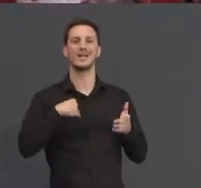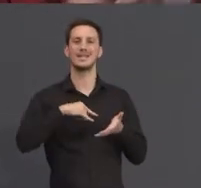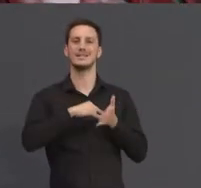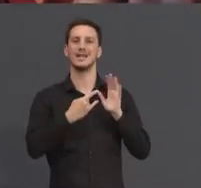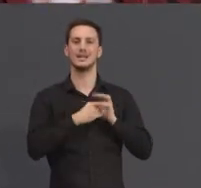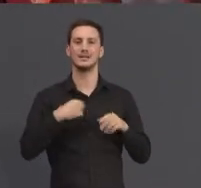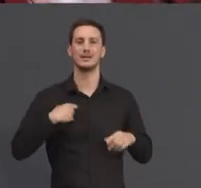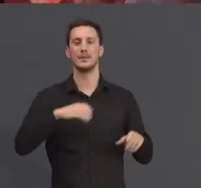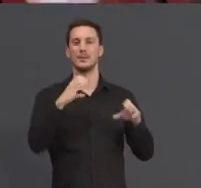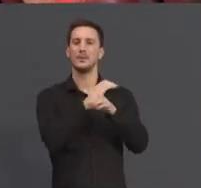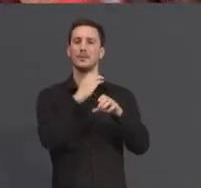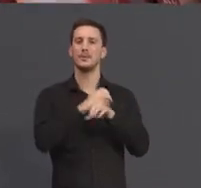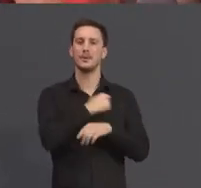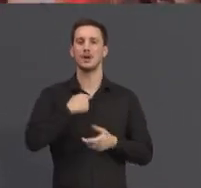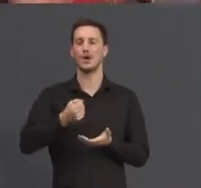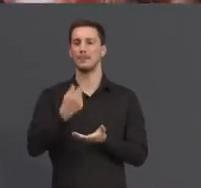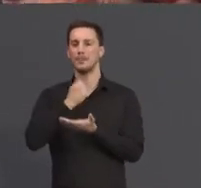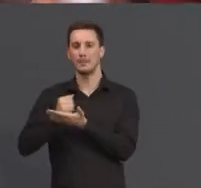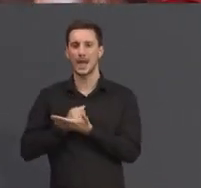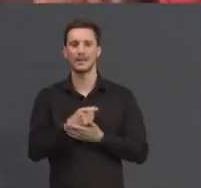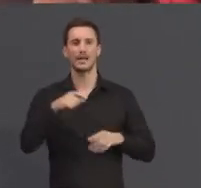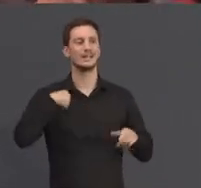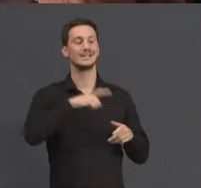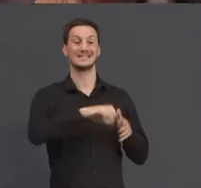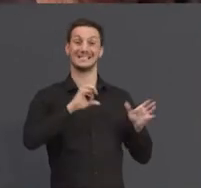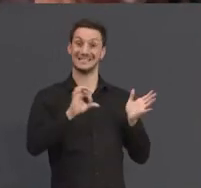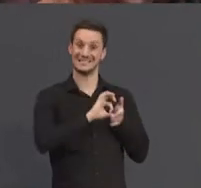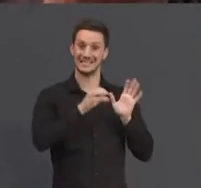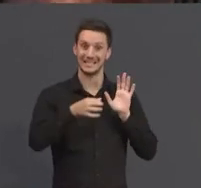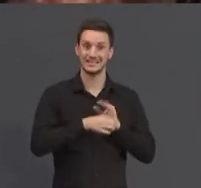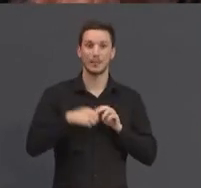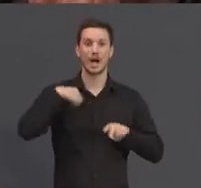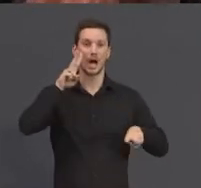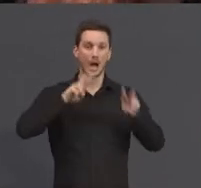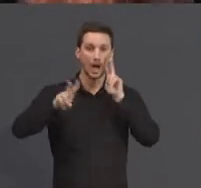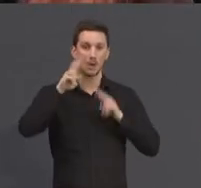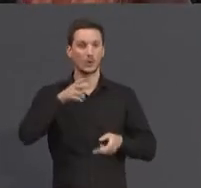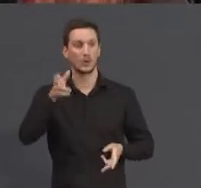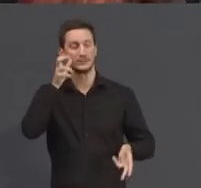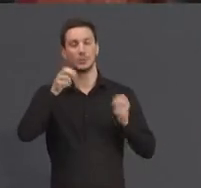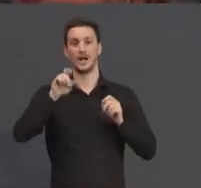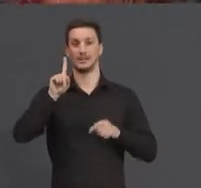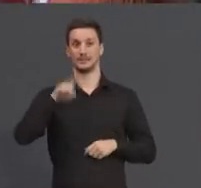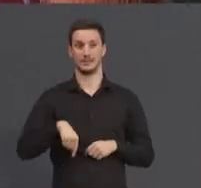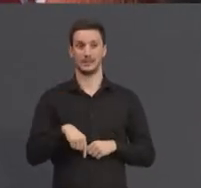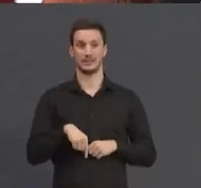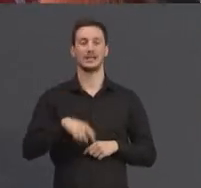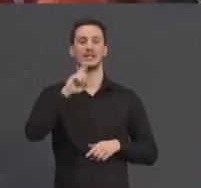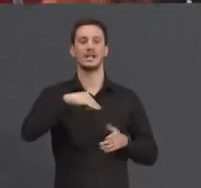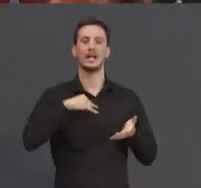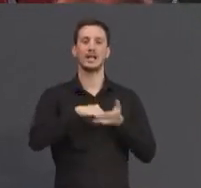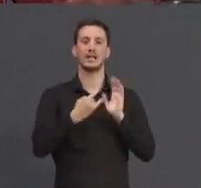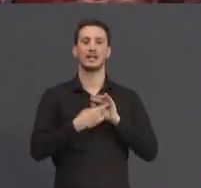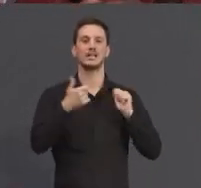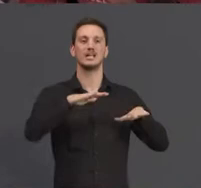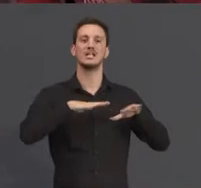Enginyeria Biomèdica, en Enginyeria de Sistemes Audiovisuals, aplaudiu-vos, aplaudiu-vos, en Enginyeria